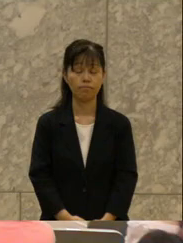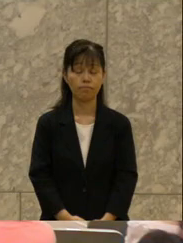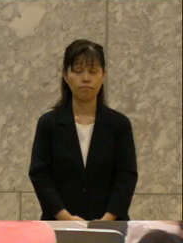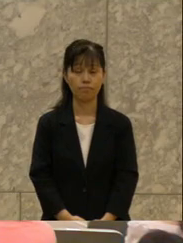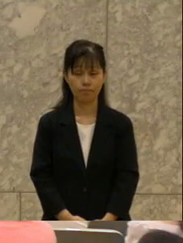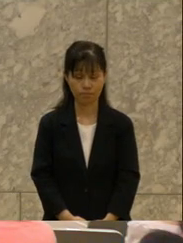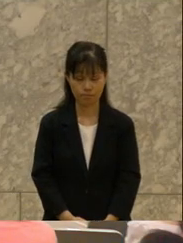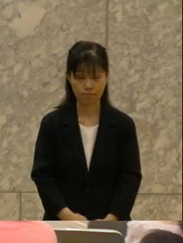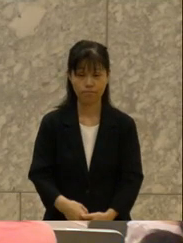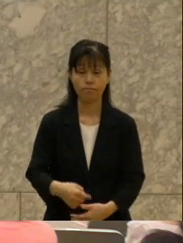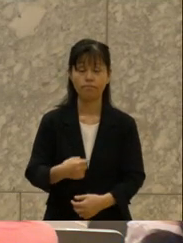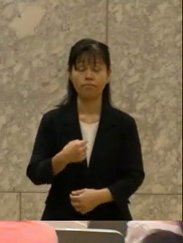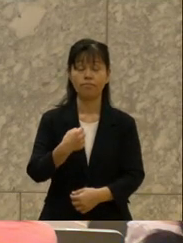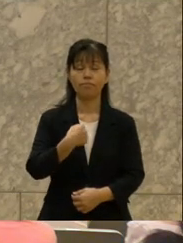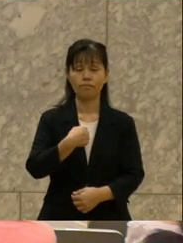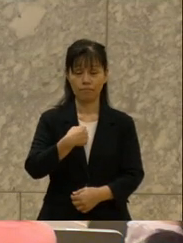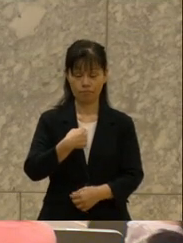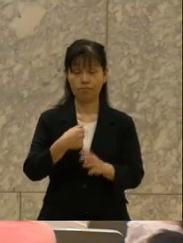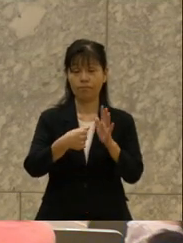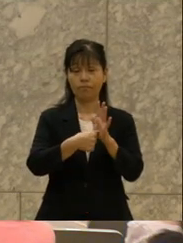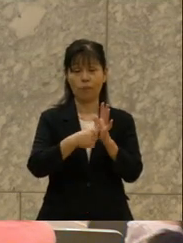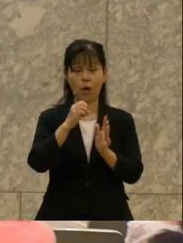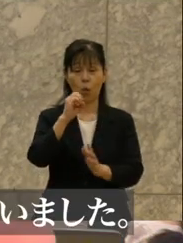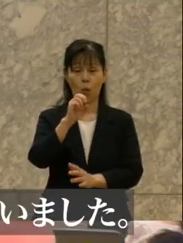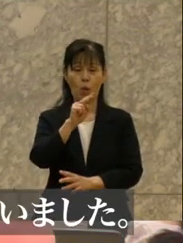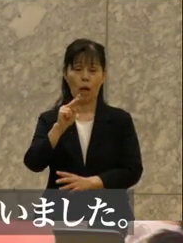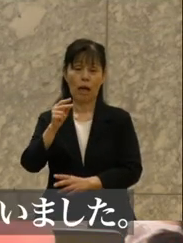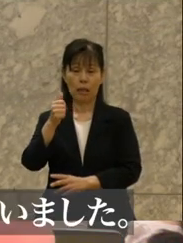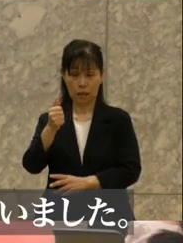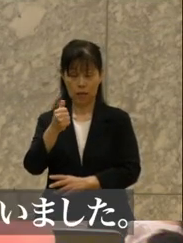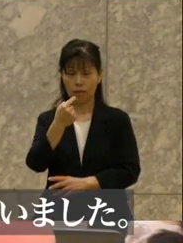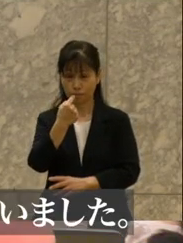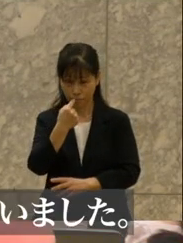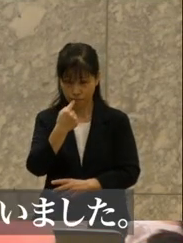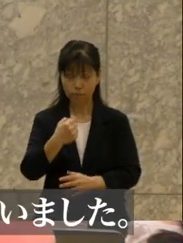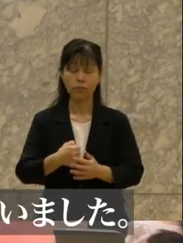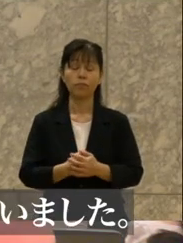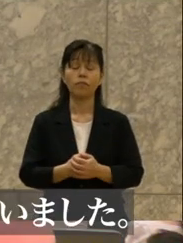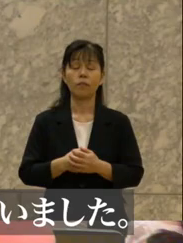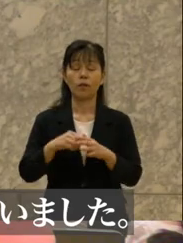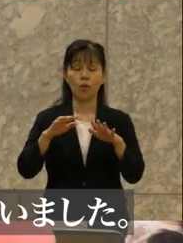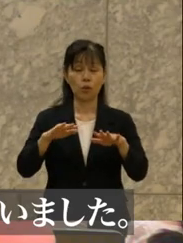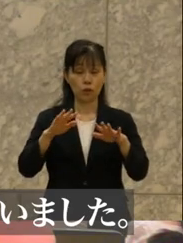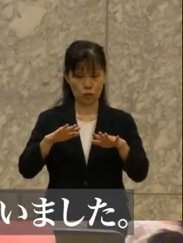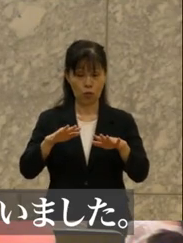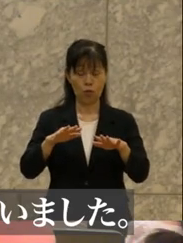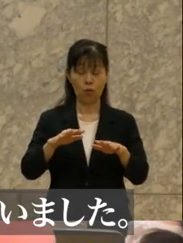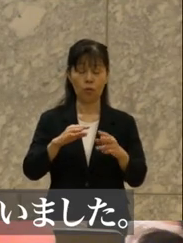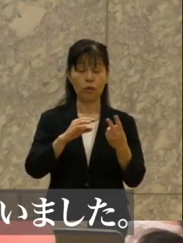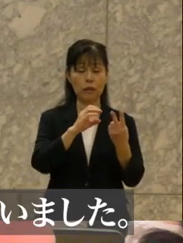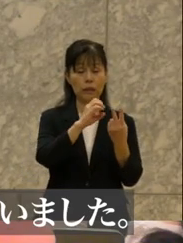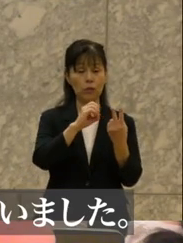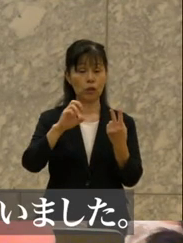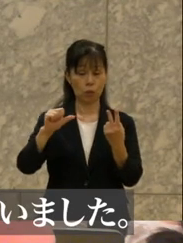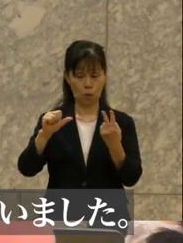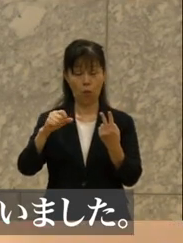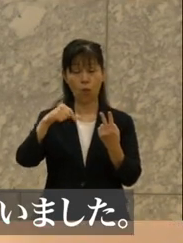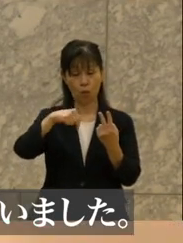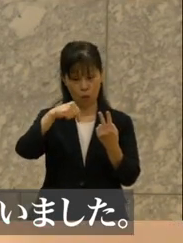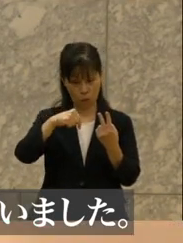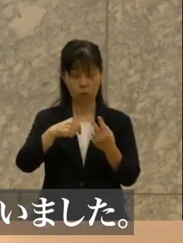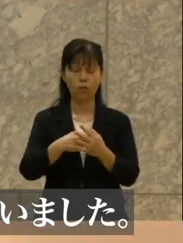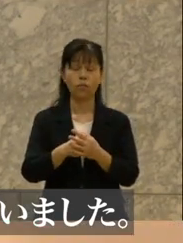紹介いただきました緒方でございます本日は東京法ワワード2025に